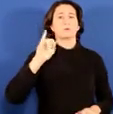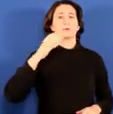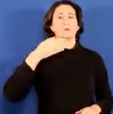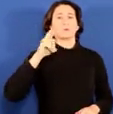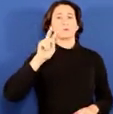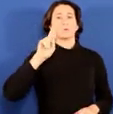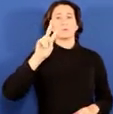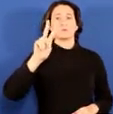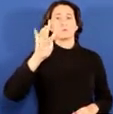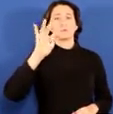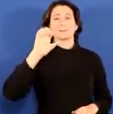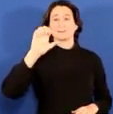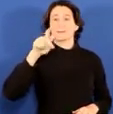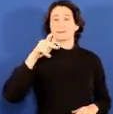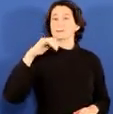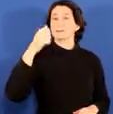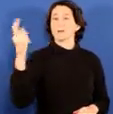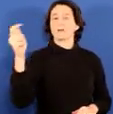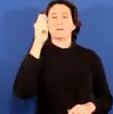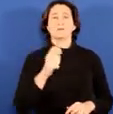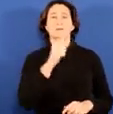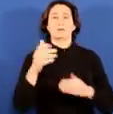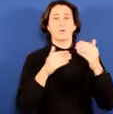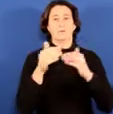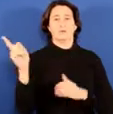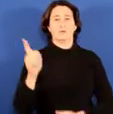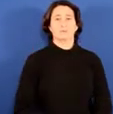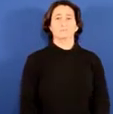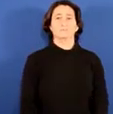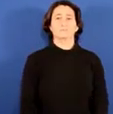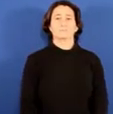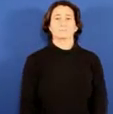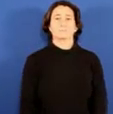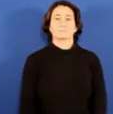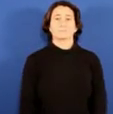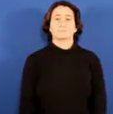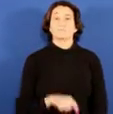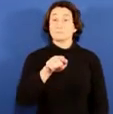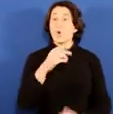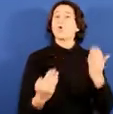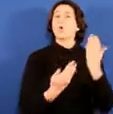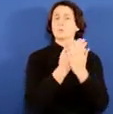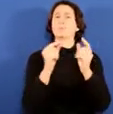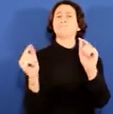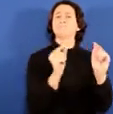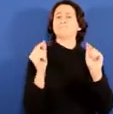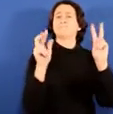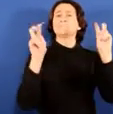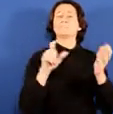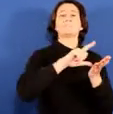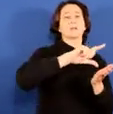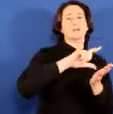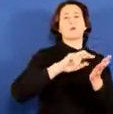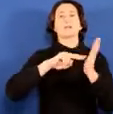ezagutarazteko helburuarekin egingo dira jardunaldiok. Argitaletxeetako ordezkariek, liburudendek, idazleek edo blogariek hainbat